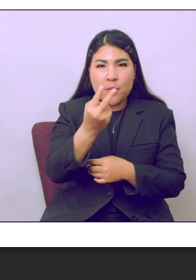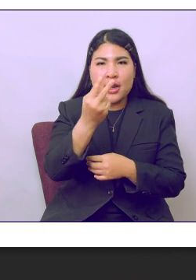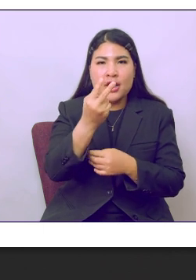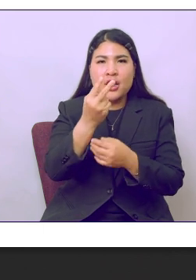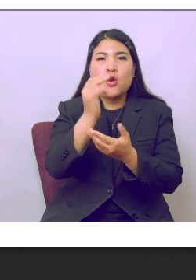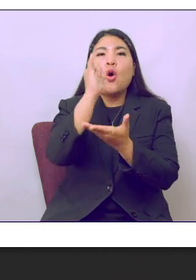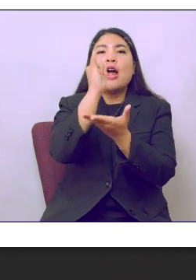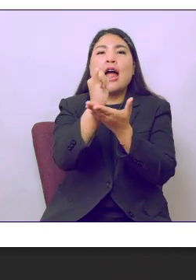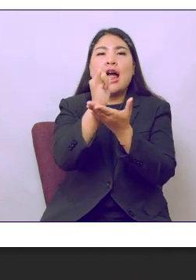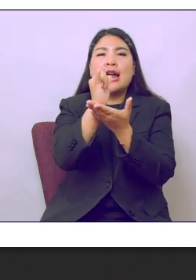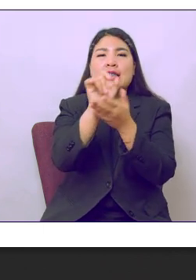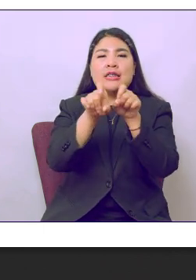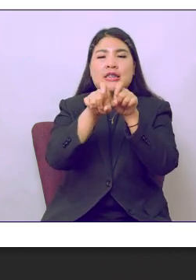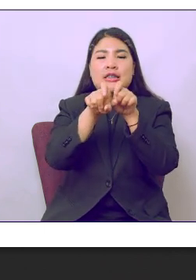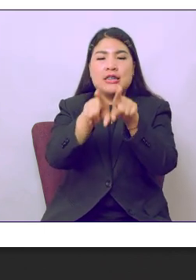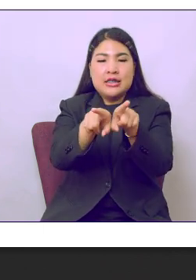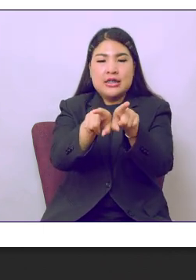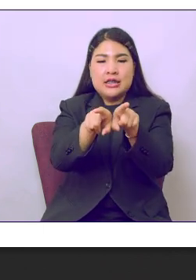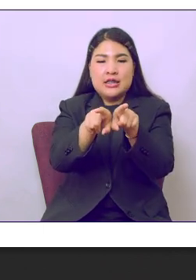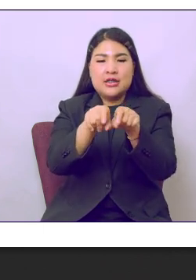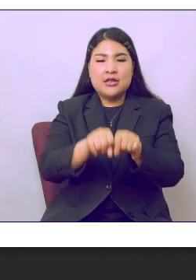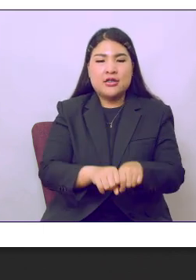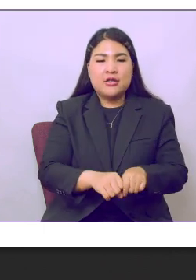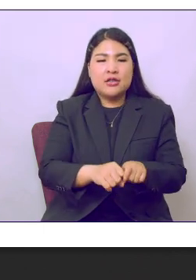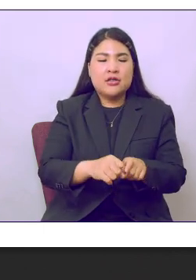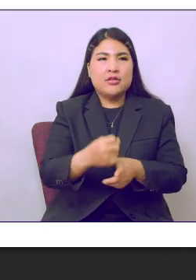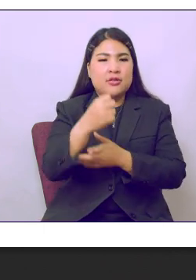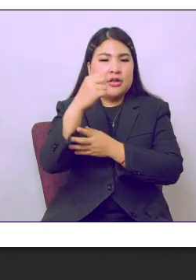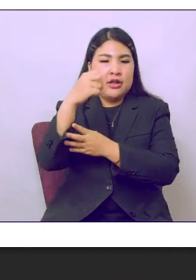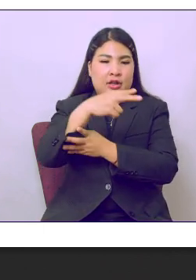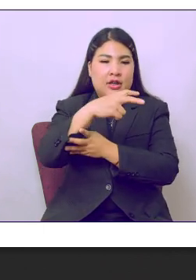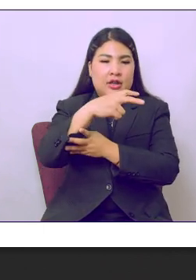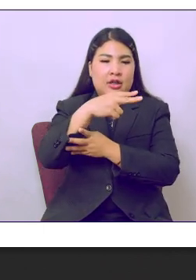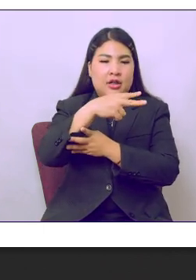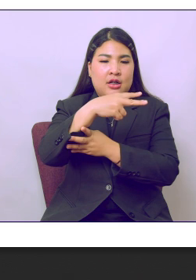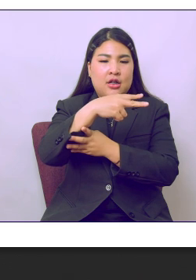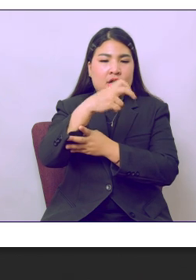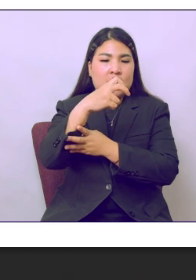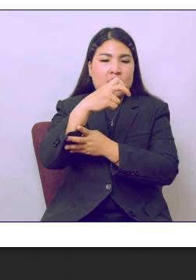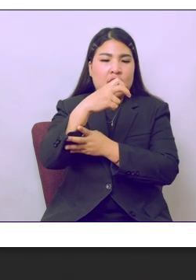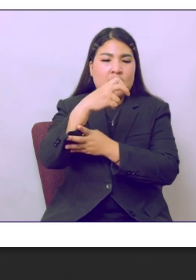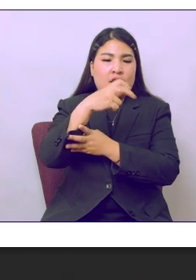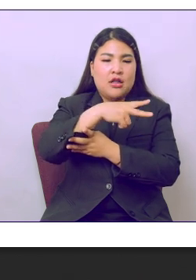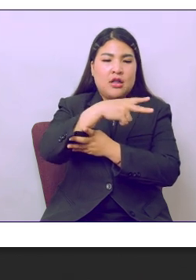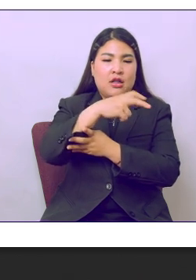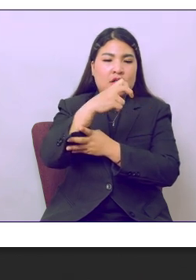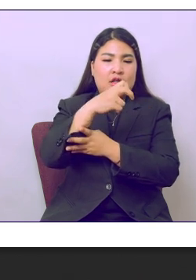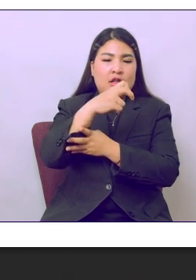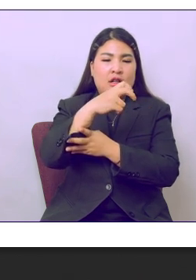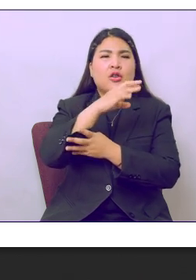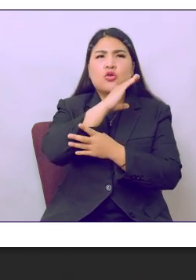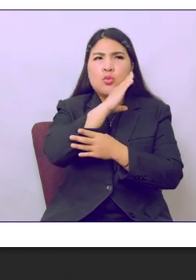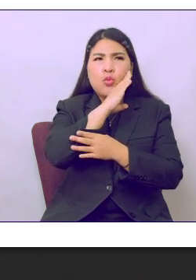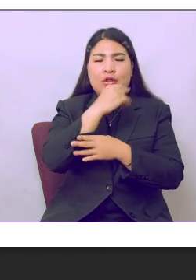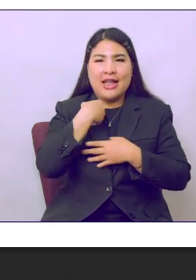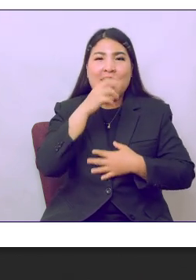ทำท่านี้แล้วก็ให้เขาคเหยียดขาออกนะครับเหยียดขาเหยียดอ่าถีบขาออกนะครับงอขาเข้าถีบขาออกนะครับแต่ว่าถ้า